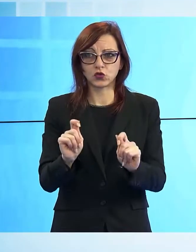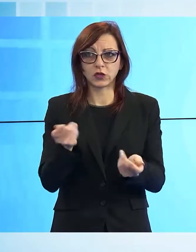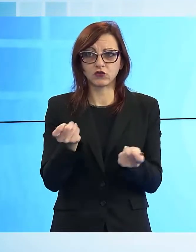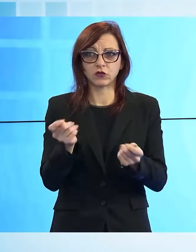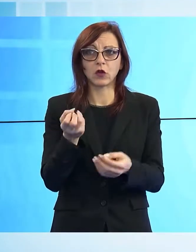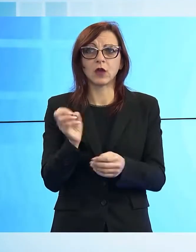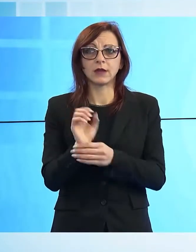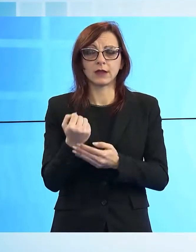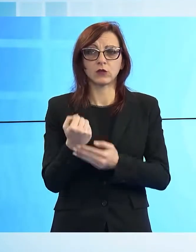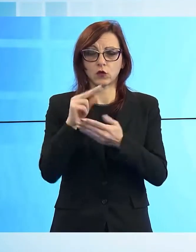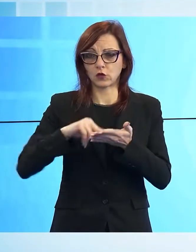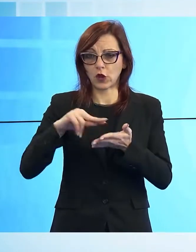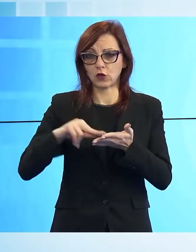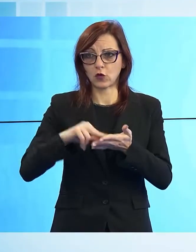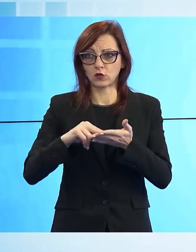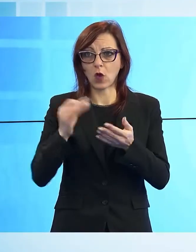scuola.